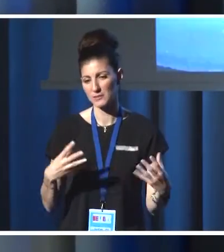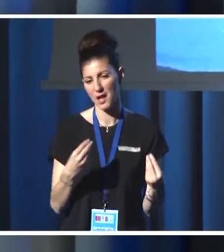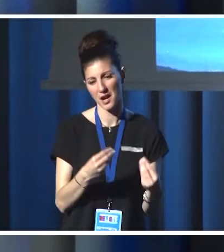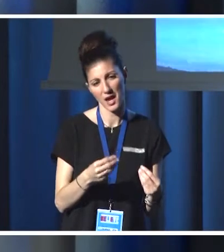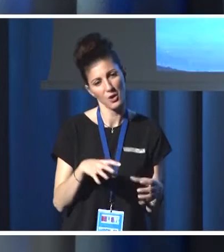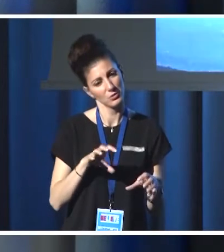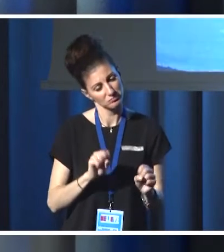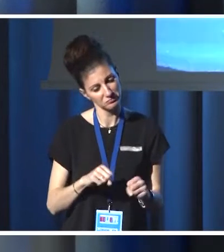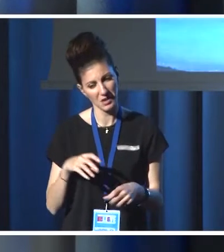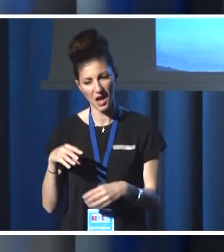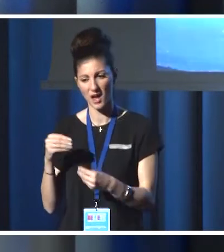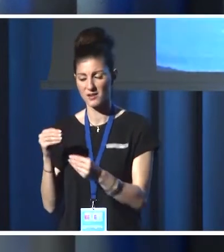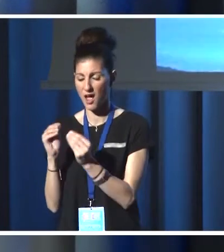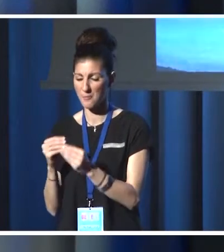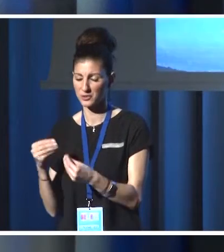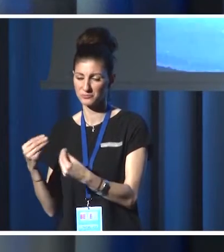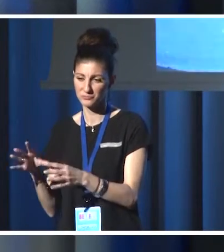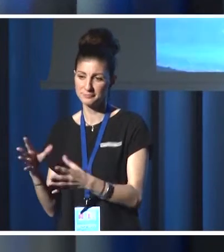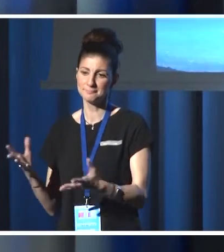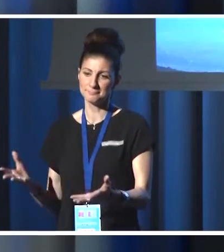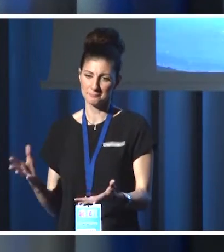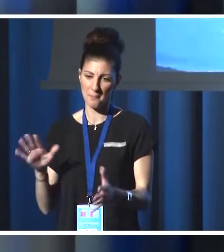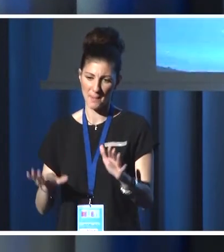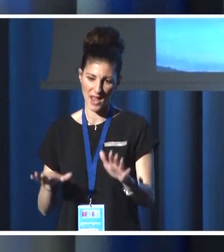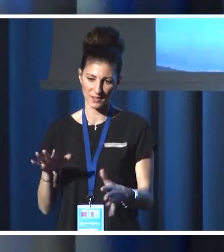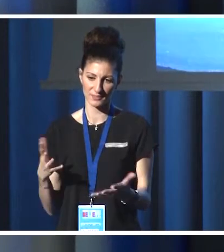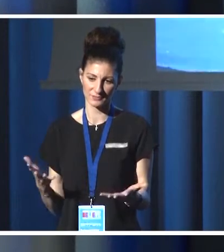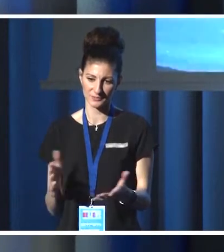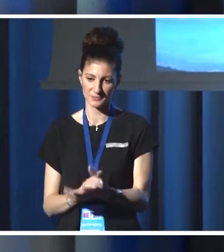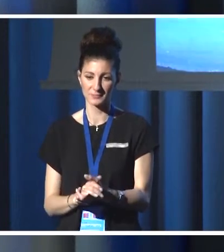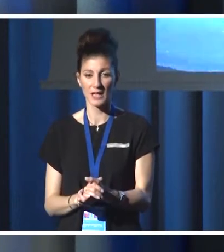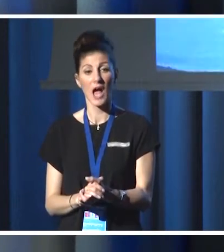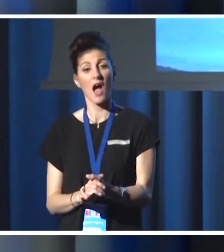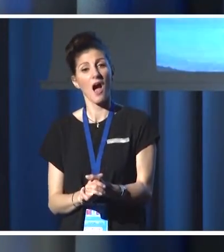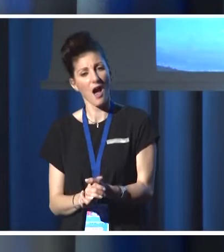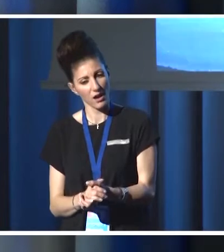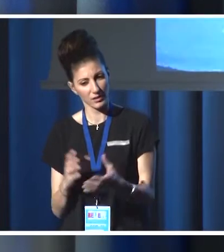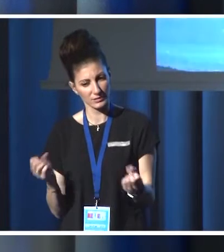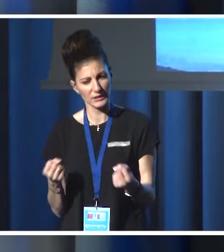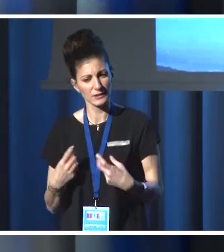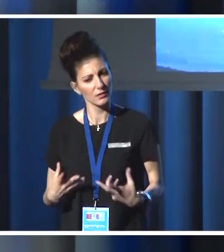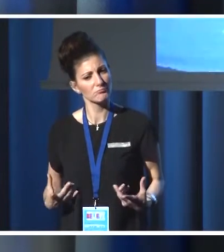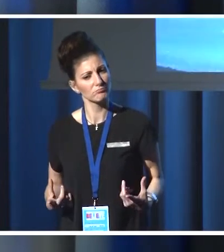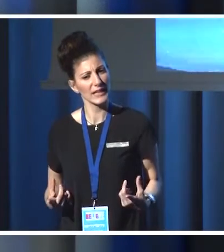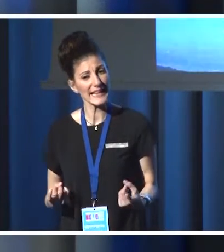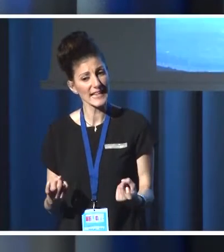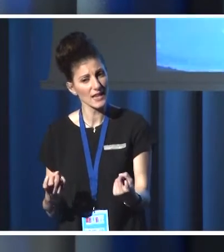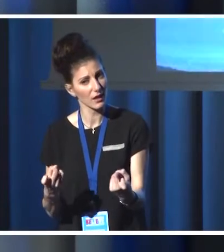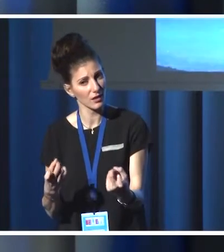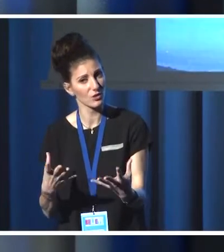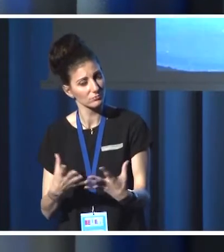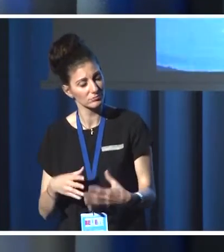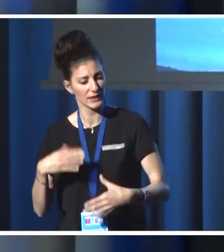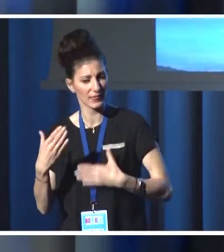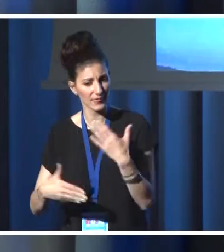είναι θεμη ό γιατί γιατί μας δίνει το κίνητρο την ενέργεια για